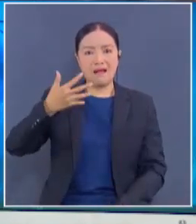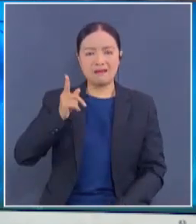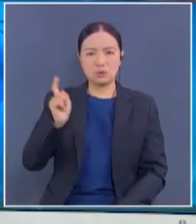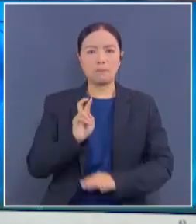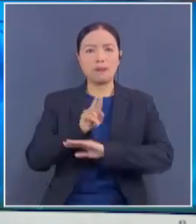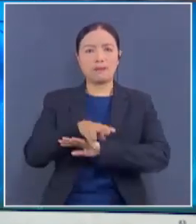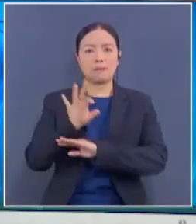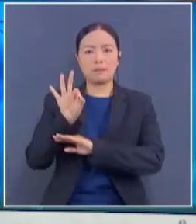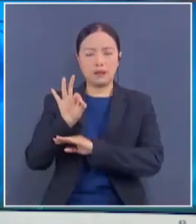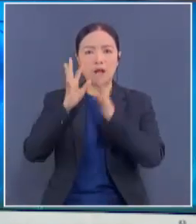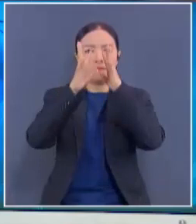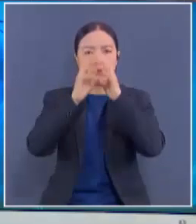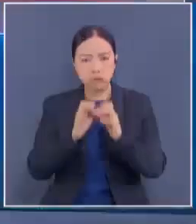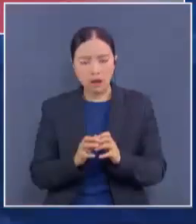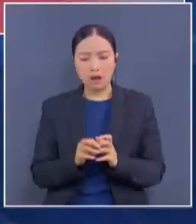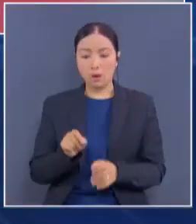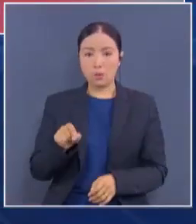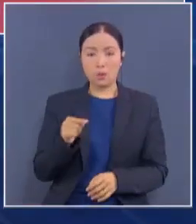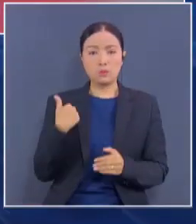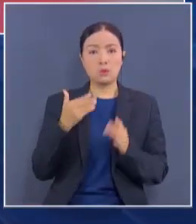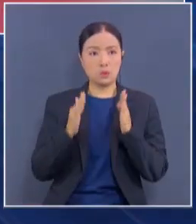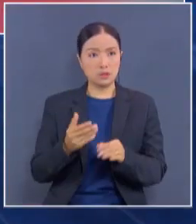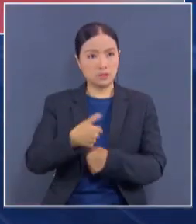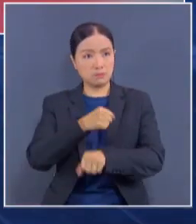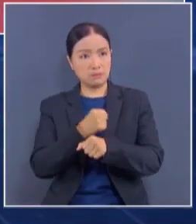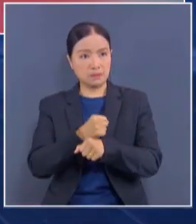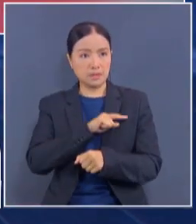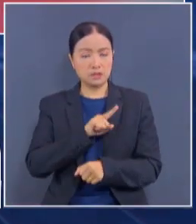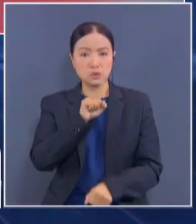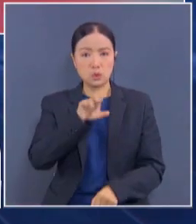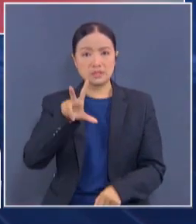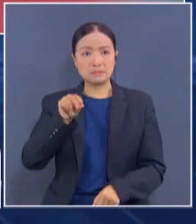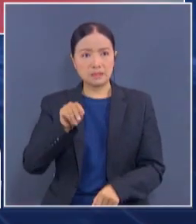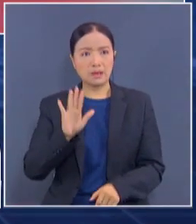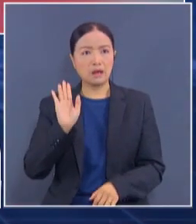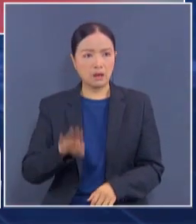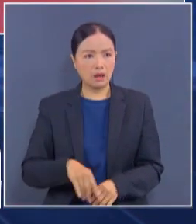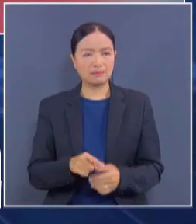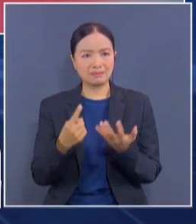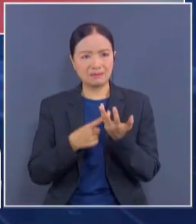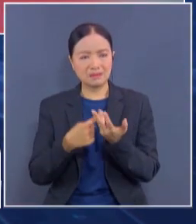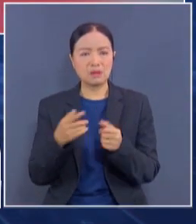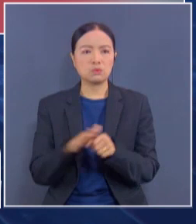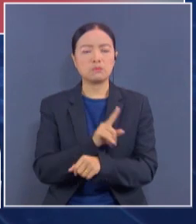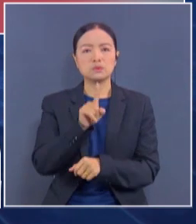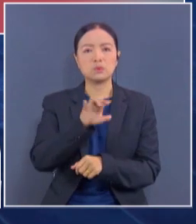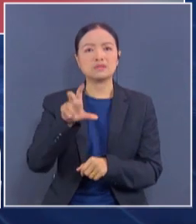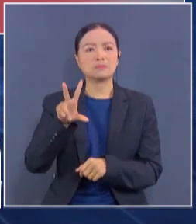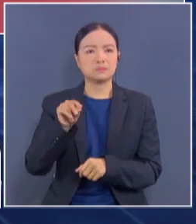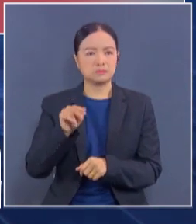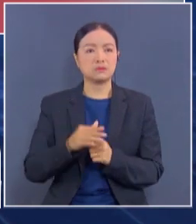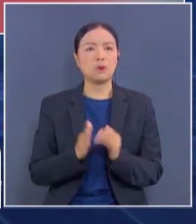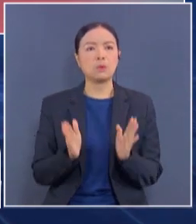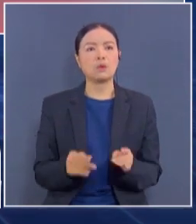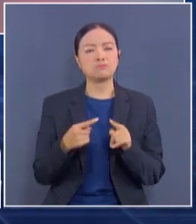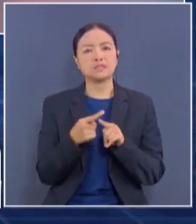บริเวณนั้นเนี่ยมีผู้ที่ปฏิบัติหน้าที่อยู่130คนนะคะก็ต้องมีการขานชื่อกันนับกันจนครบทั้งหมด130คนไ